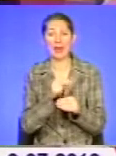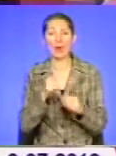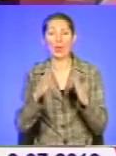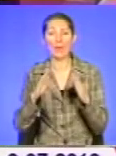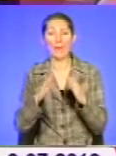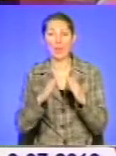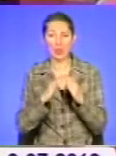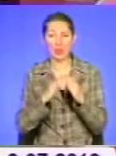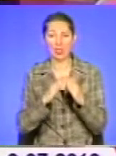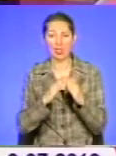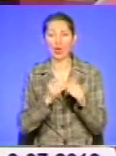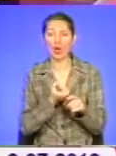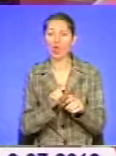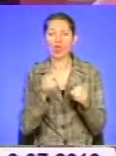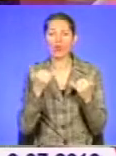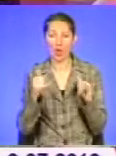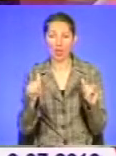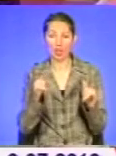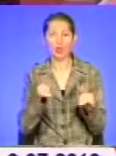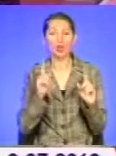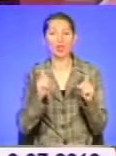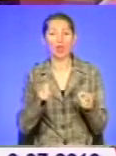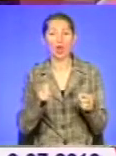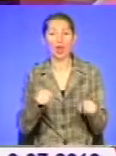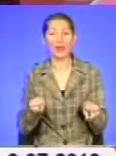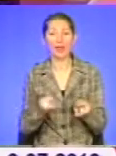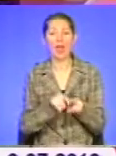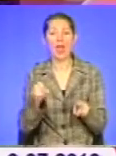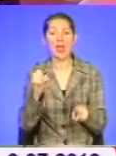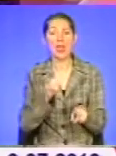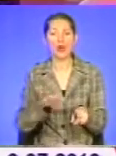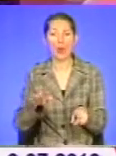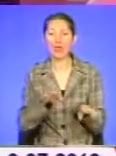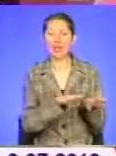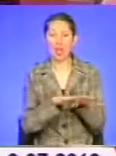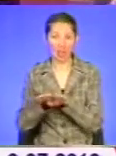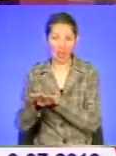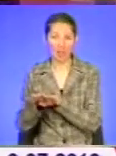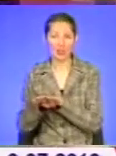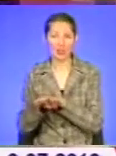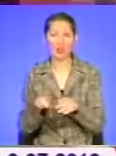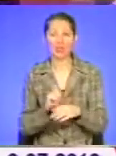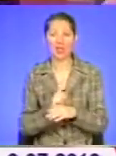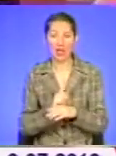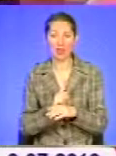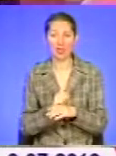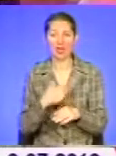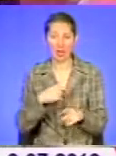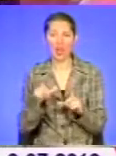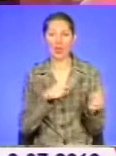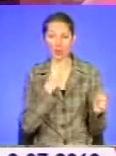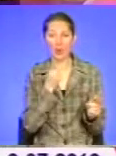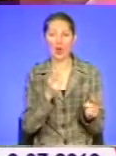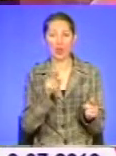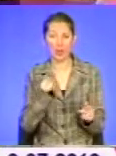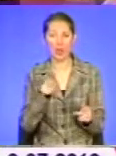Дуже вражений. Тут дійсно європейський такий рівень, ще стандарти. Їжу по Європі, бачу, як там відбувається. І я